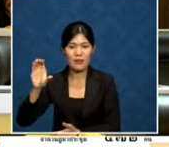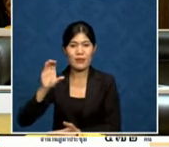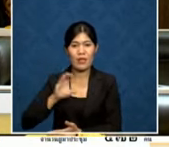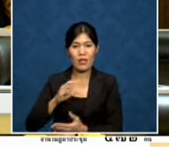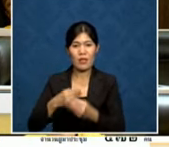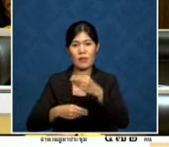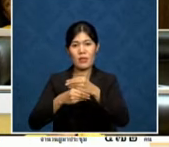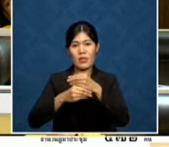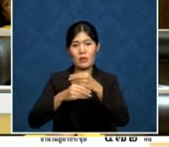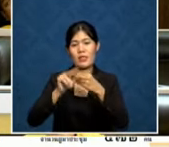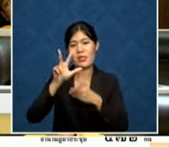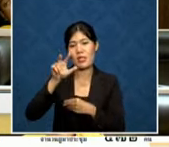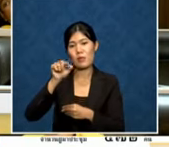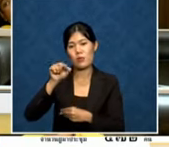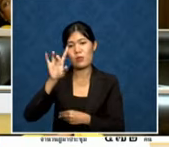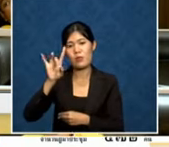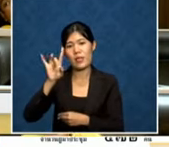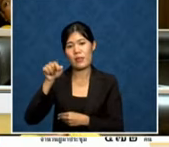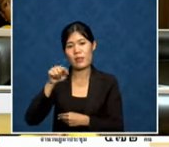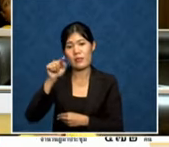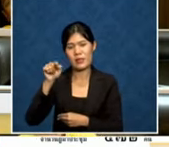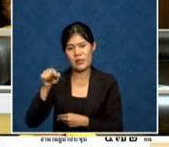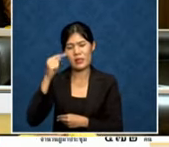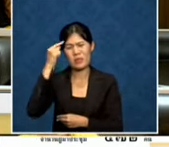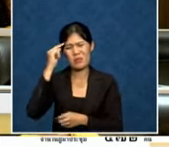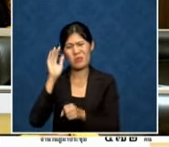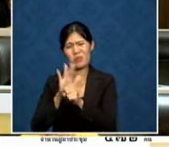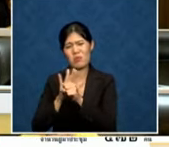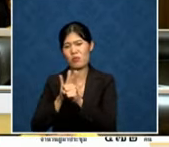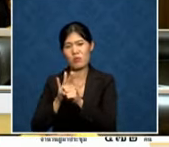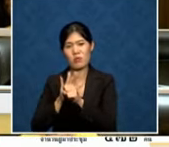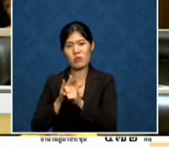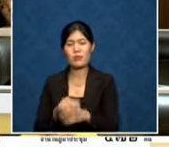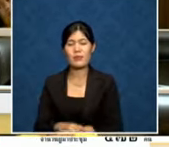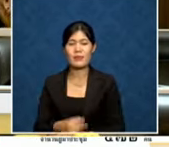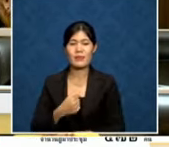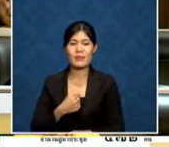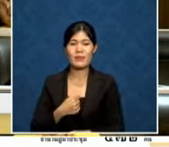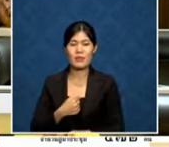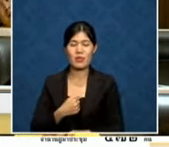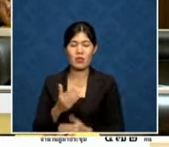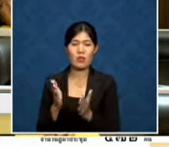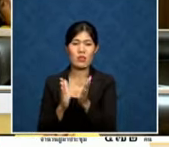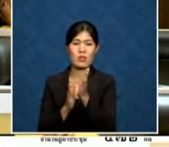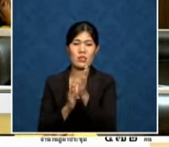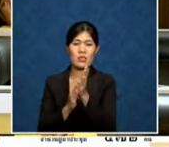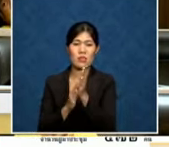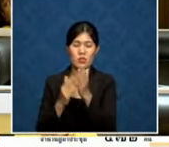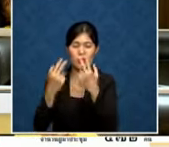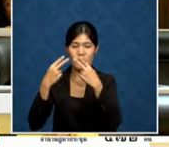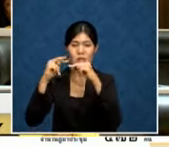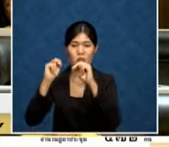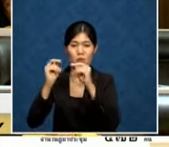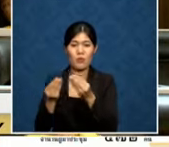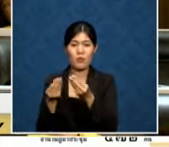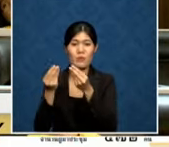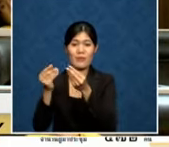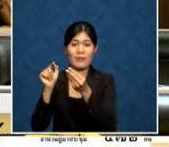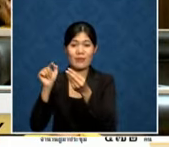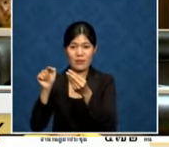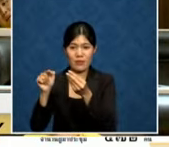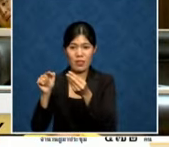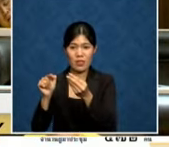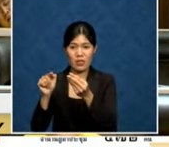3.8ซึ่งถือว่าไม่มากเกินไปค่ะในจุดนี้ดิฉันต้องขอชื่นชมท่านนายกรัฐมนตรีและท่าน